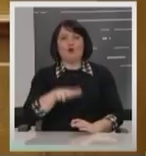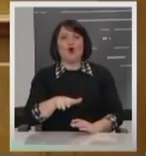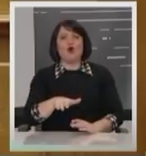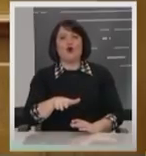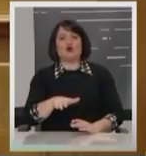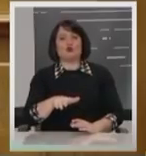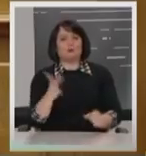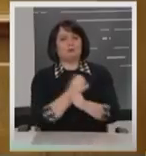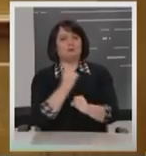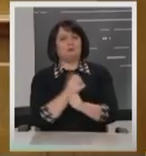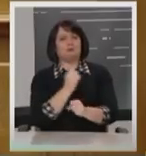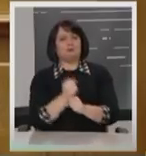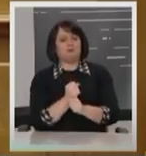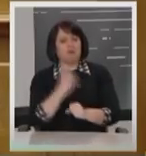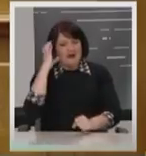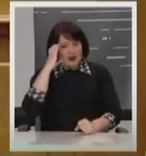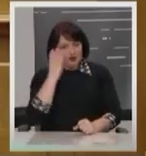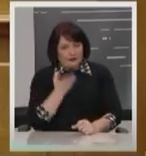τις αποδόσεις?